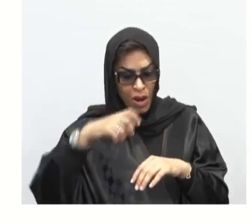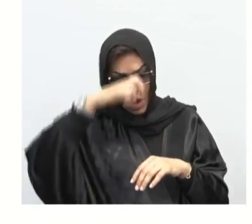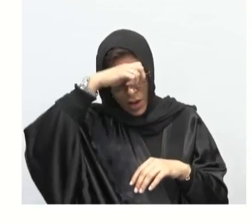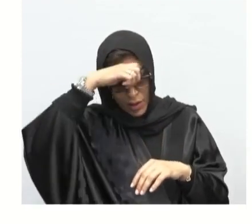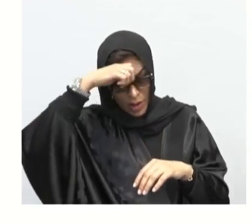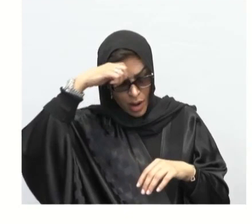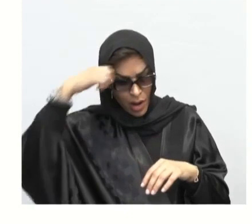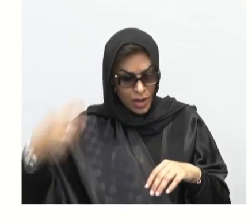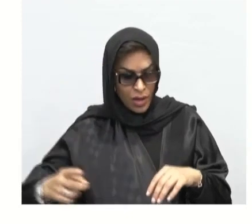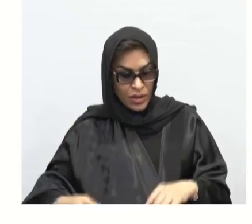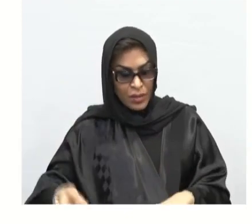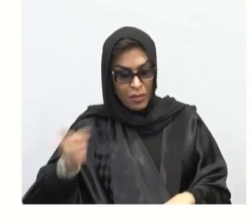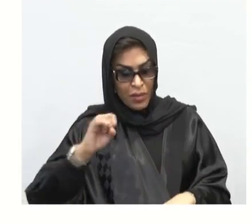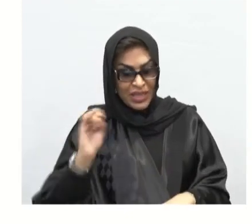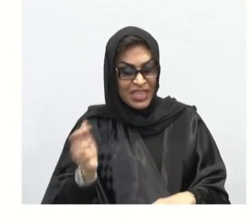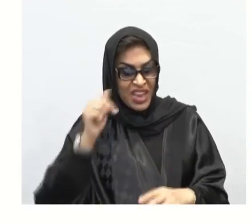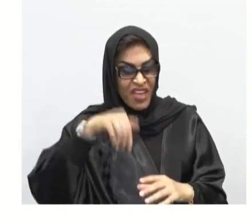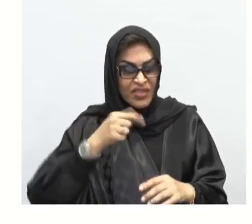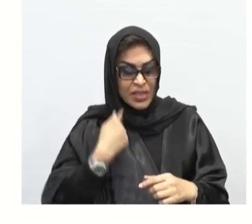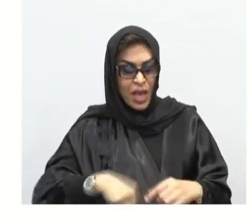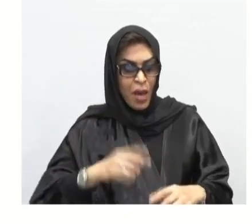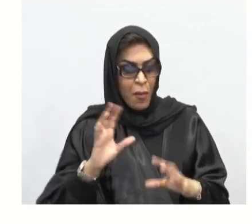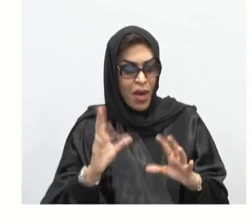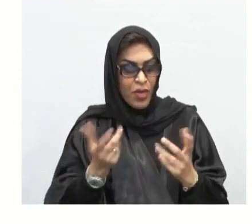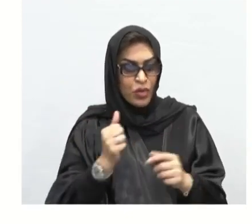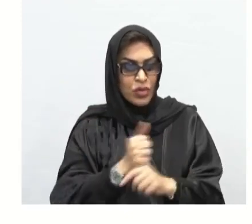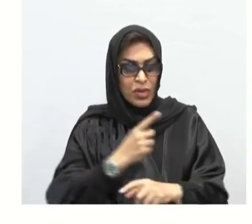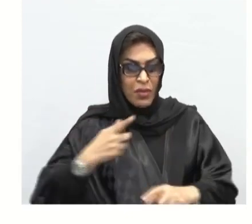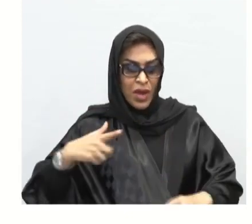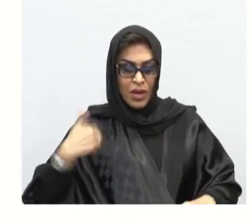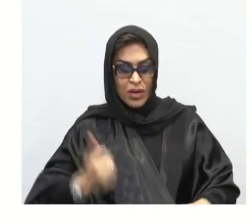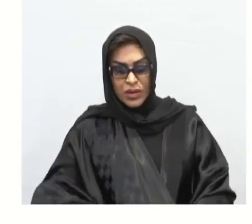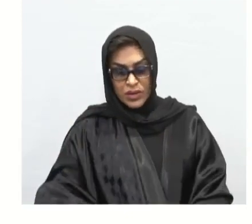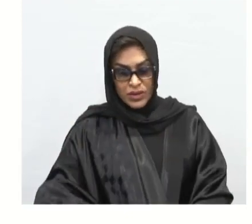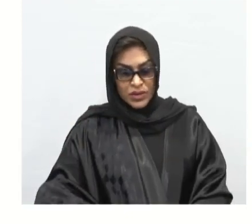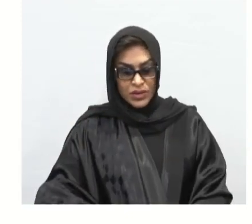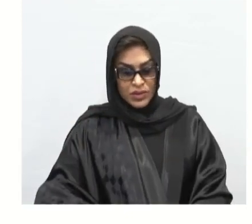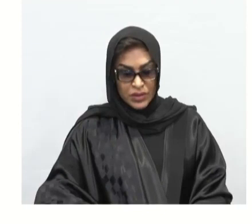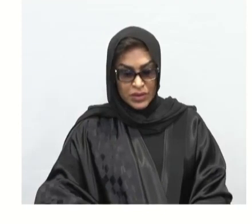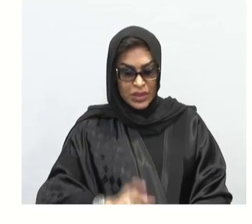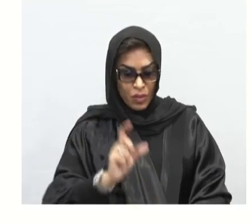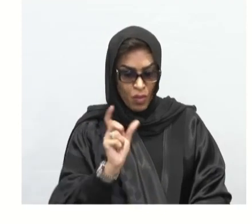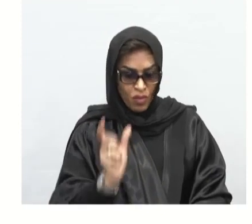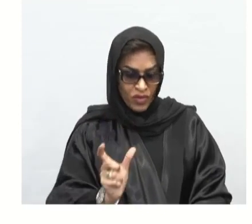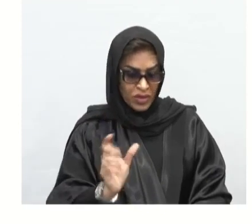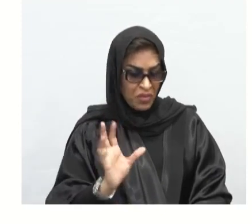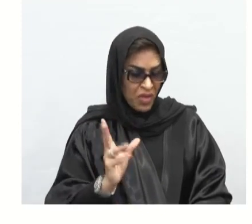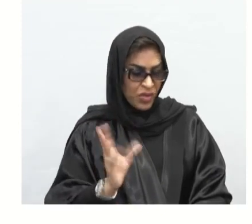والحراره من ذاتها ماذا نسميها او ماذا نسميها هذه المفرده